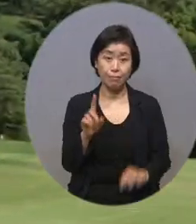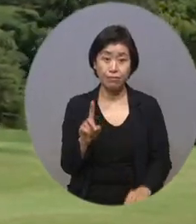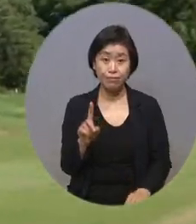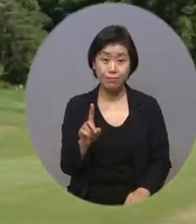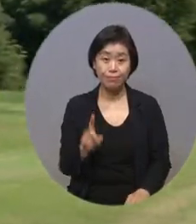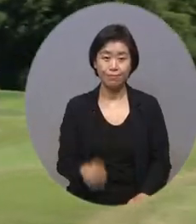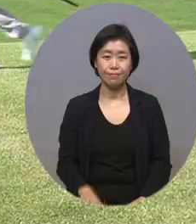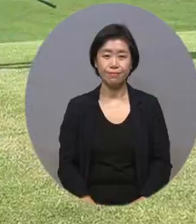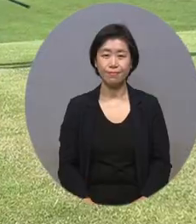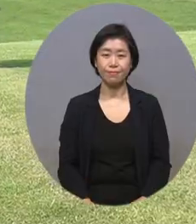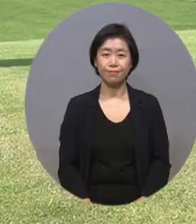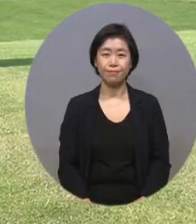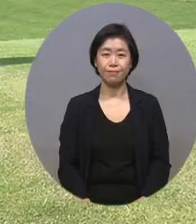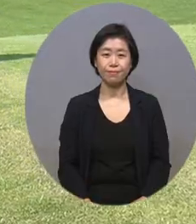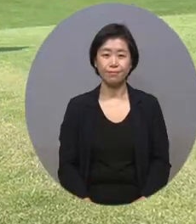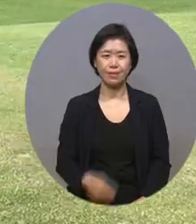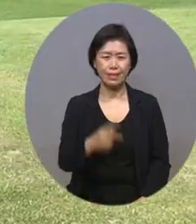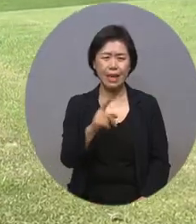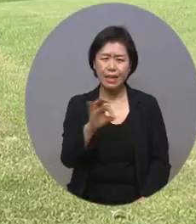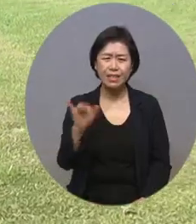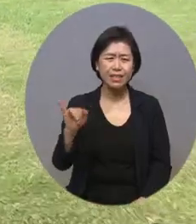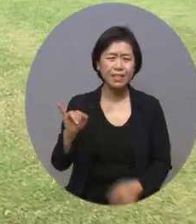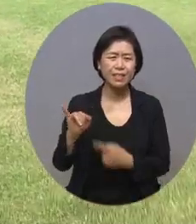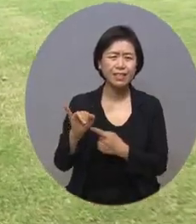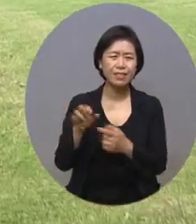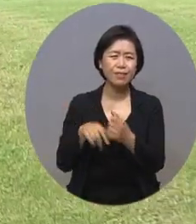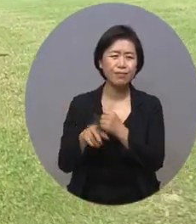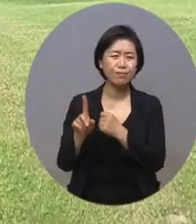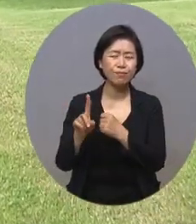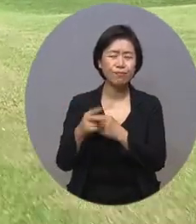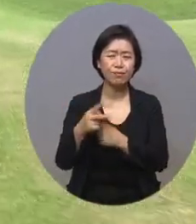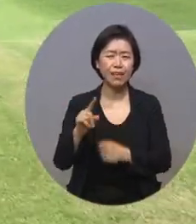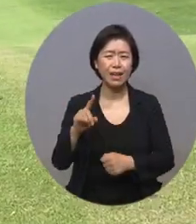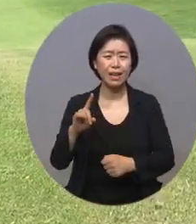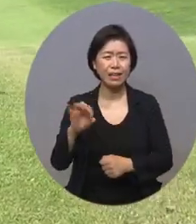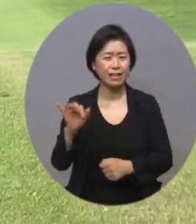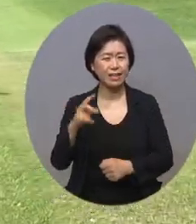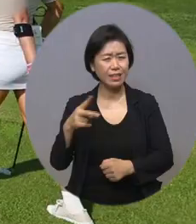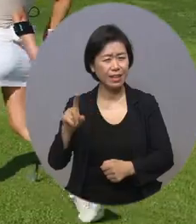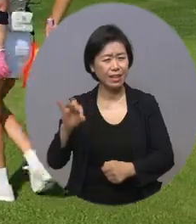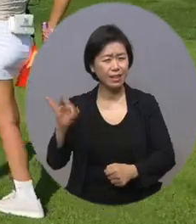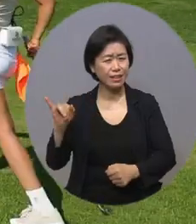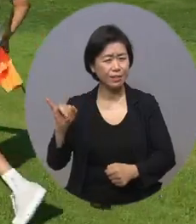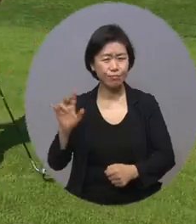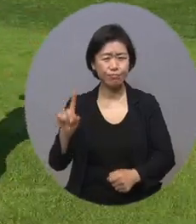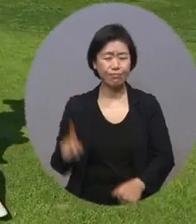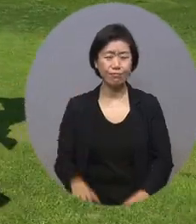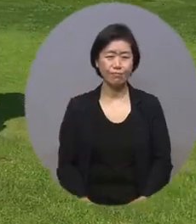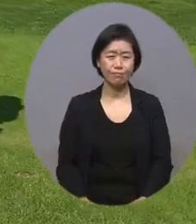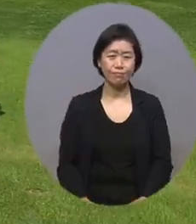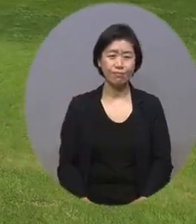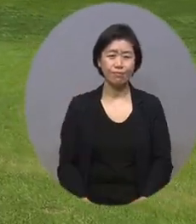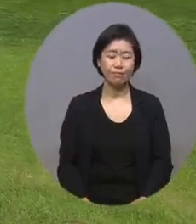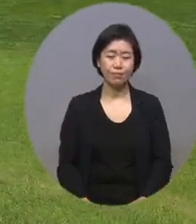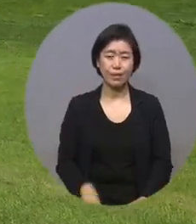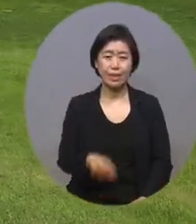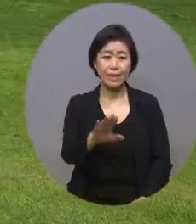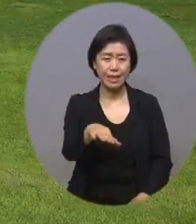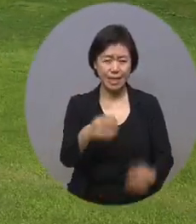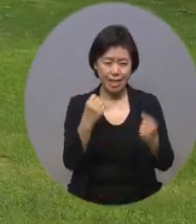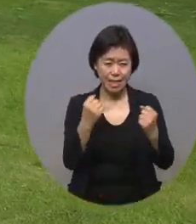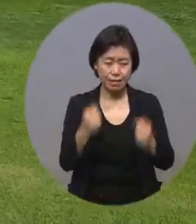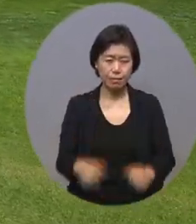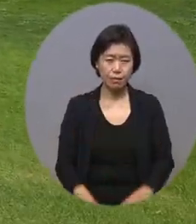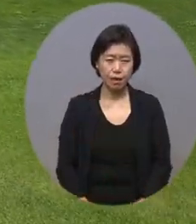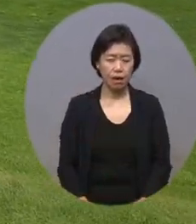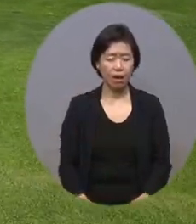다이. 다이? 다이, 다이. 들어오지 않았습니다. 은수야, 힘을 내자. 아우, 힘이 안 난다.